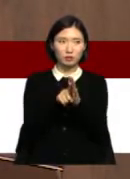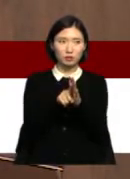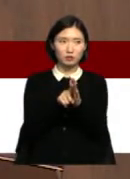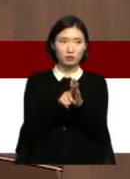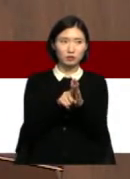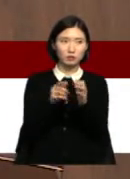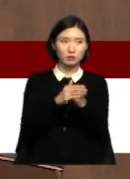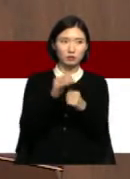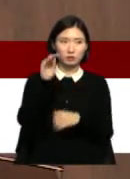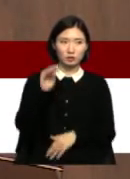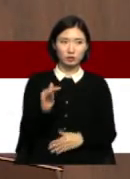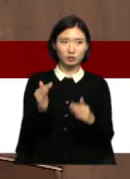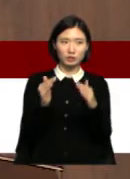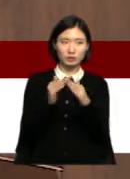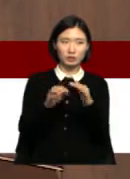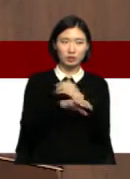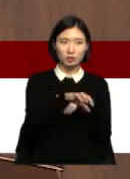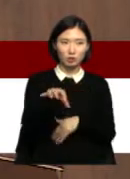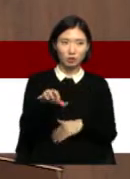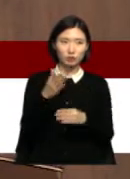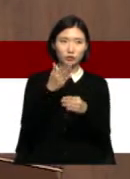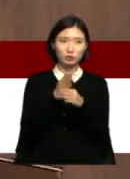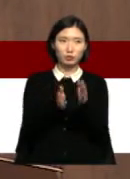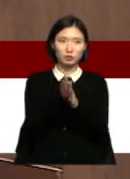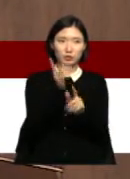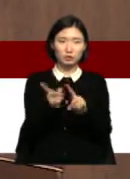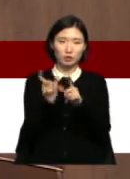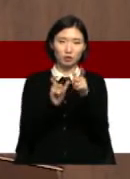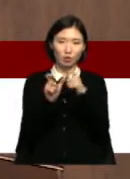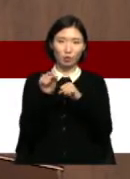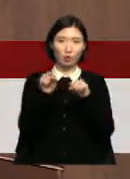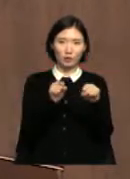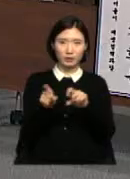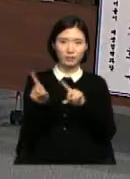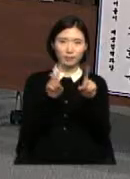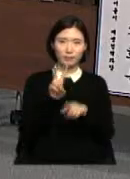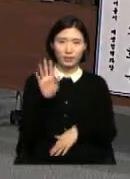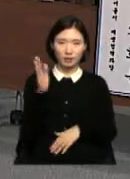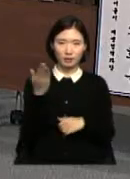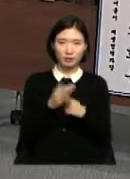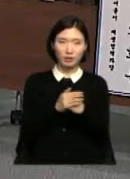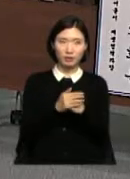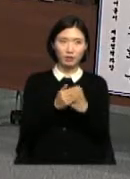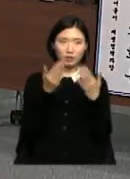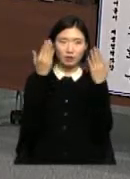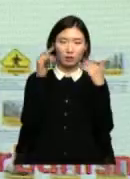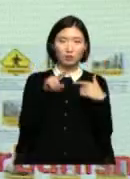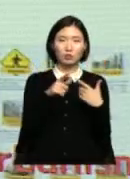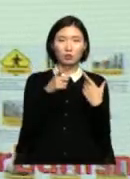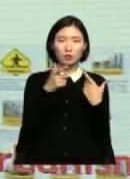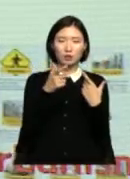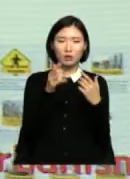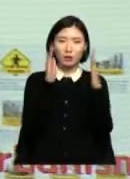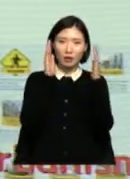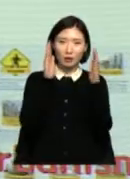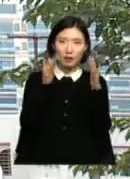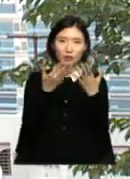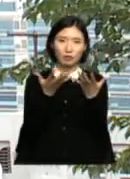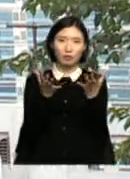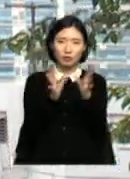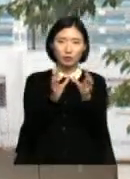저층 주거지를 중심으로 도시재생이 더 활발하게 일어나야 된다. 학계도 이 같은 주장에 힘을